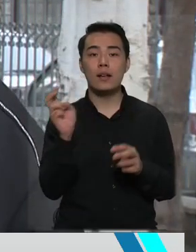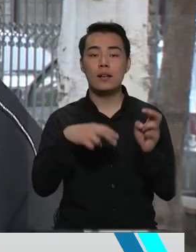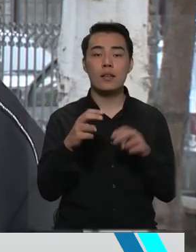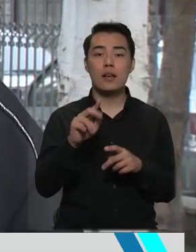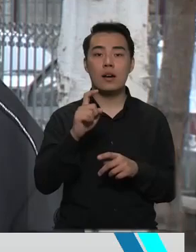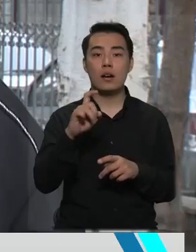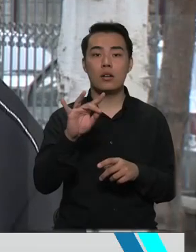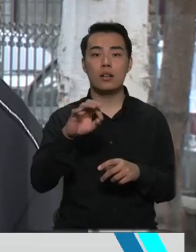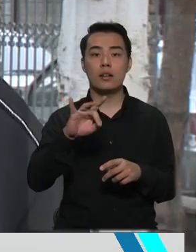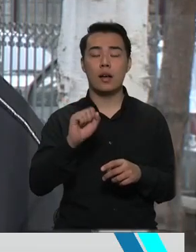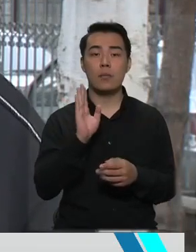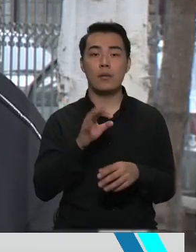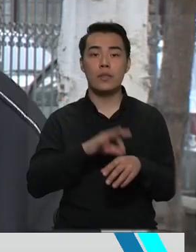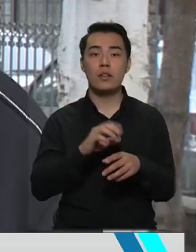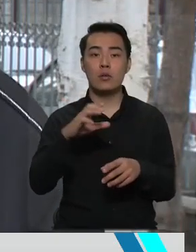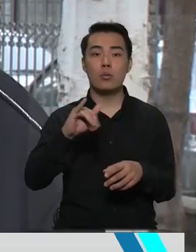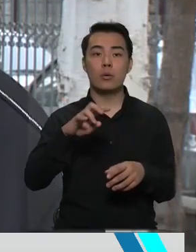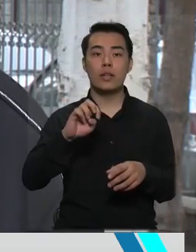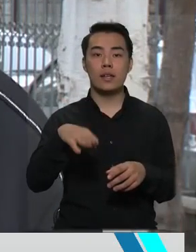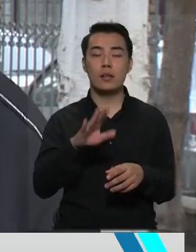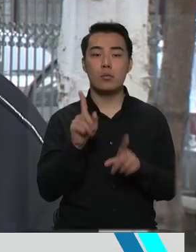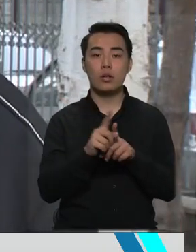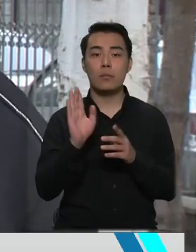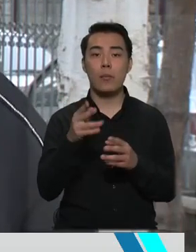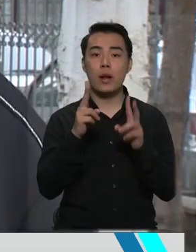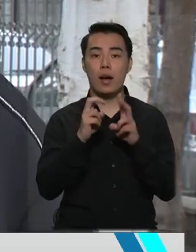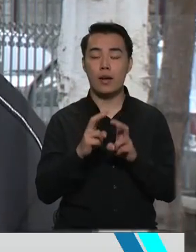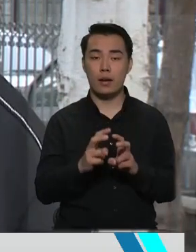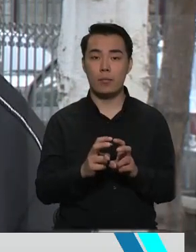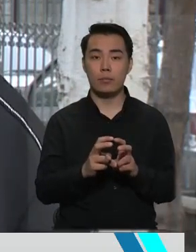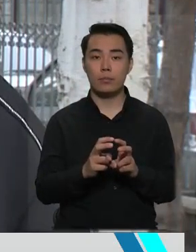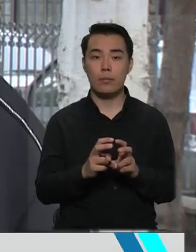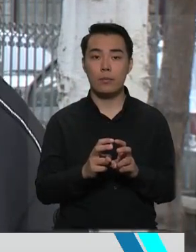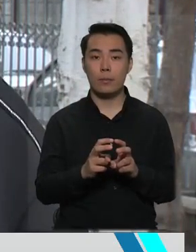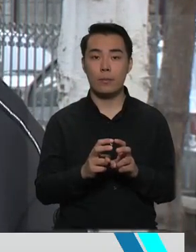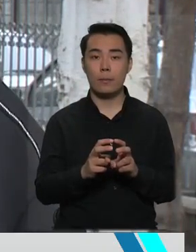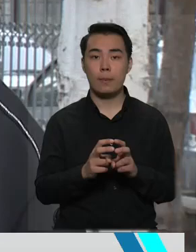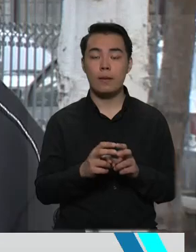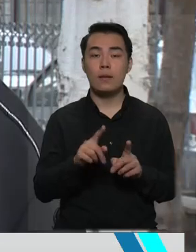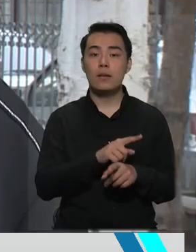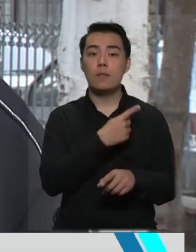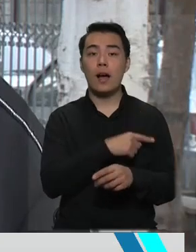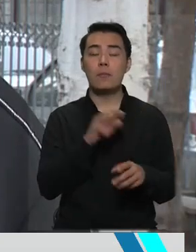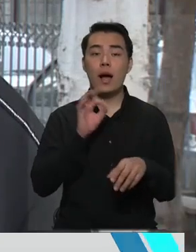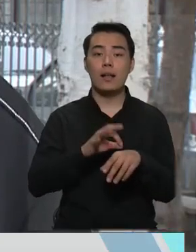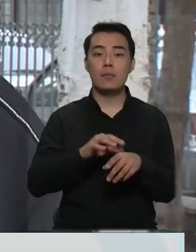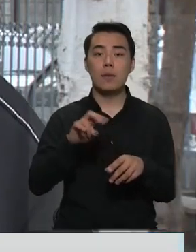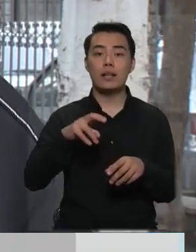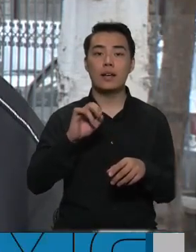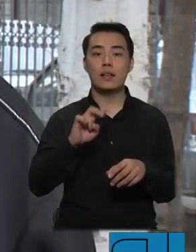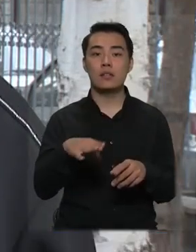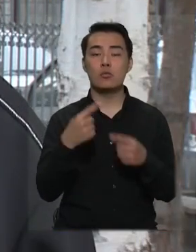студенты из неблагополученных по холере стран пациенты психоневрологических